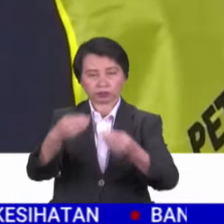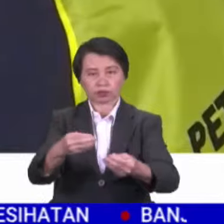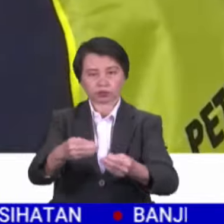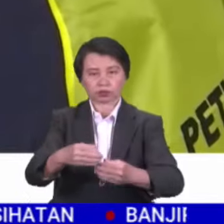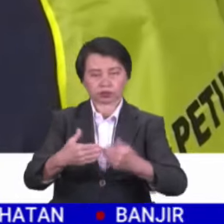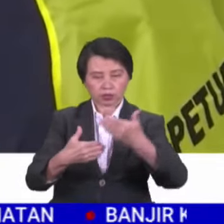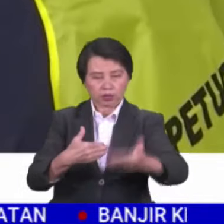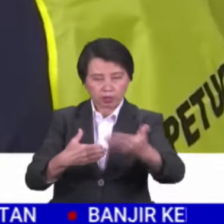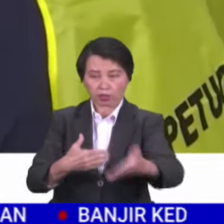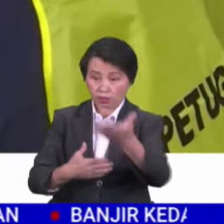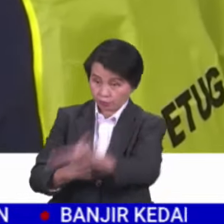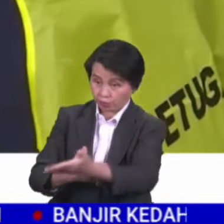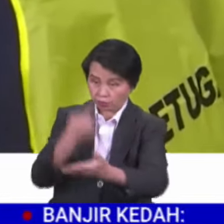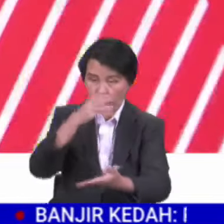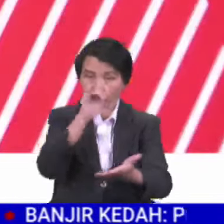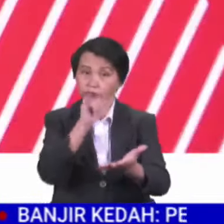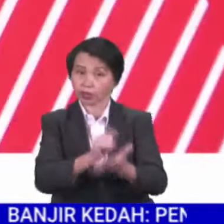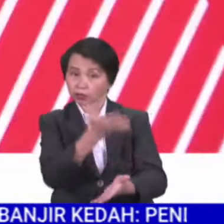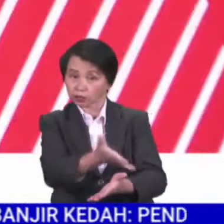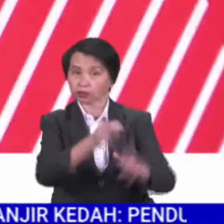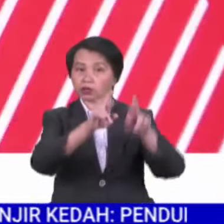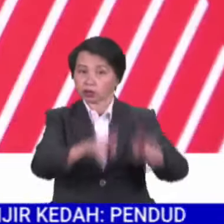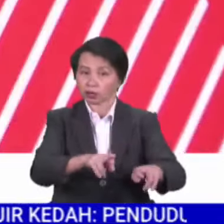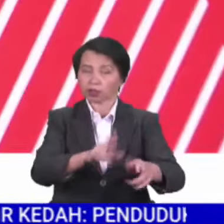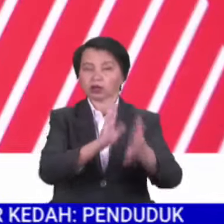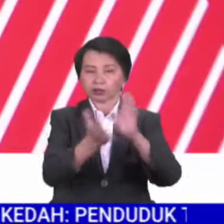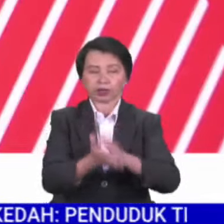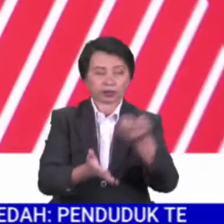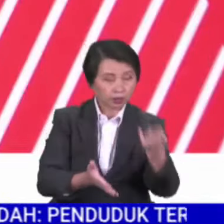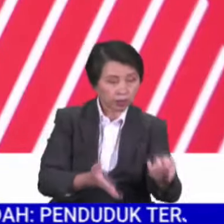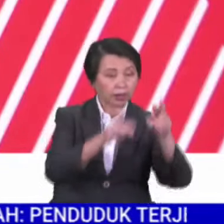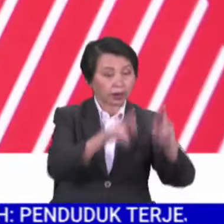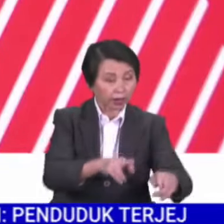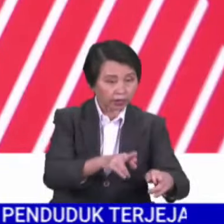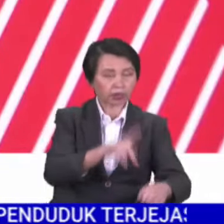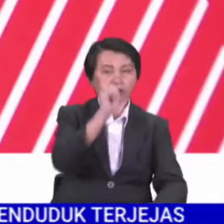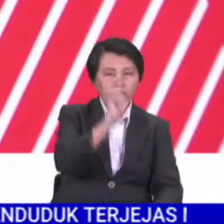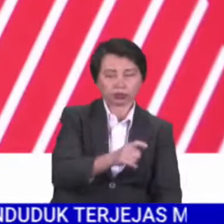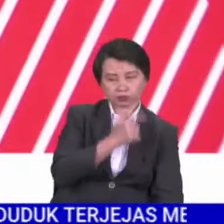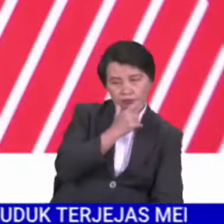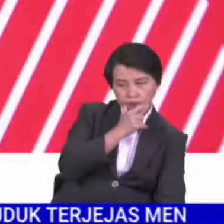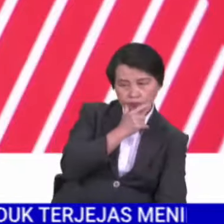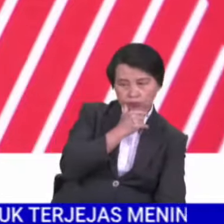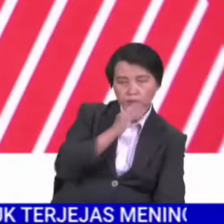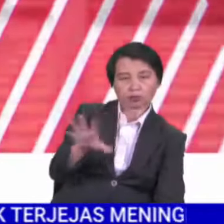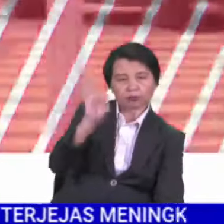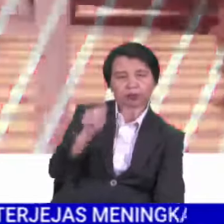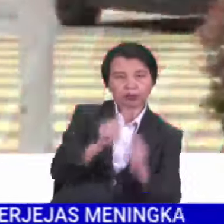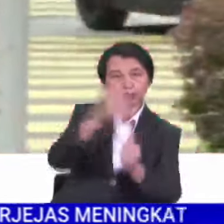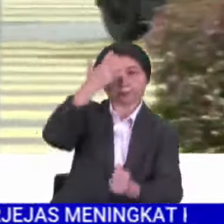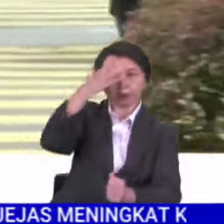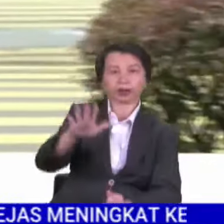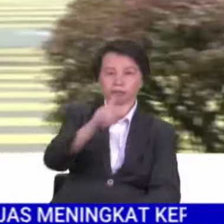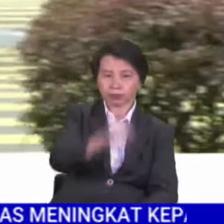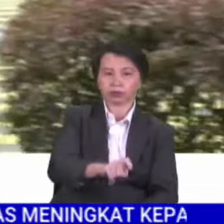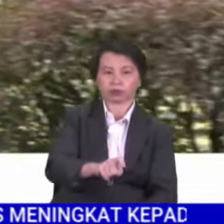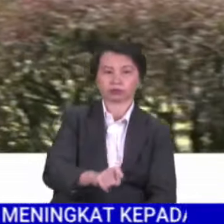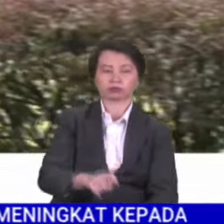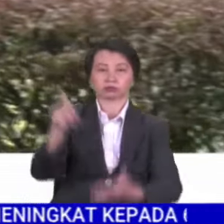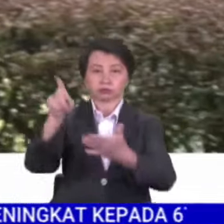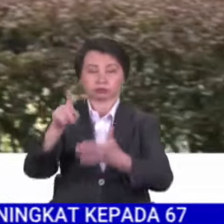langkah-langkah mereka untuk meyakinkan rakyat. Jadi rakyat pula perlulah mengundi dengan bijaksana. Pilihan